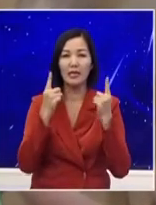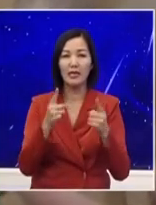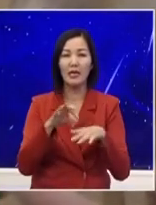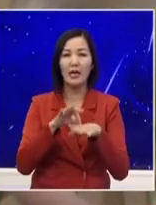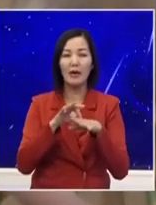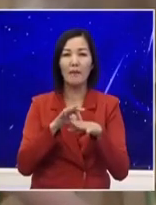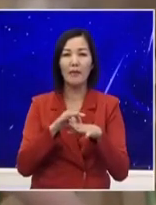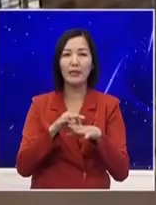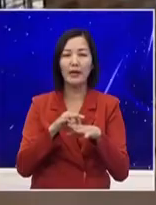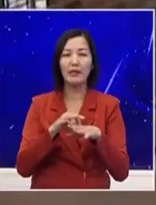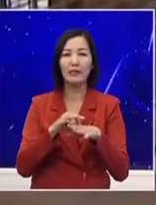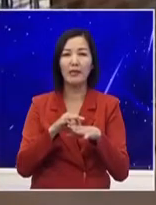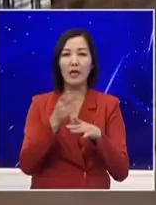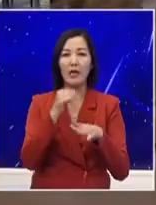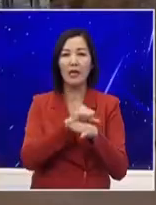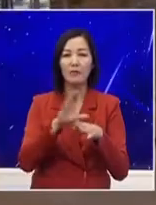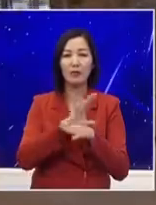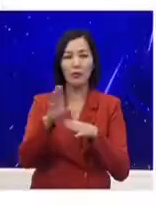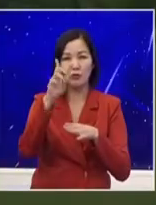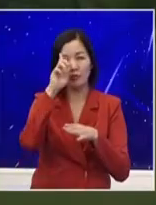аң терісін экспорттаушы ел.